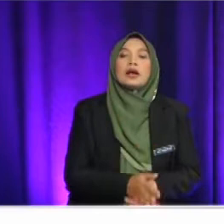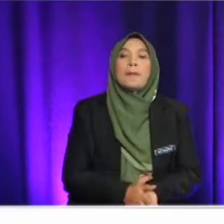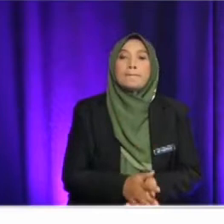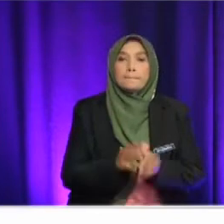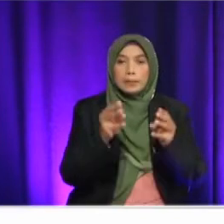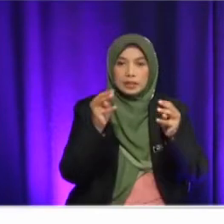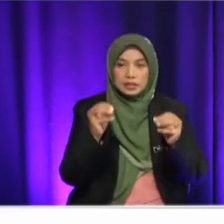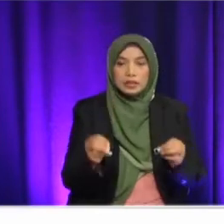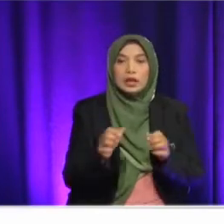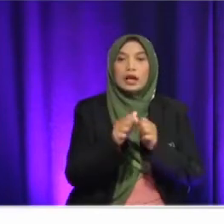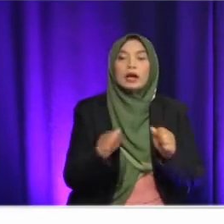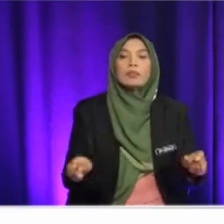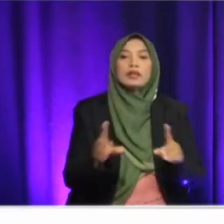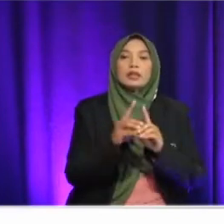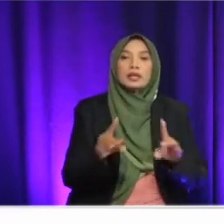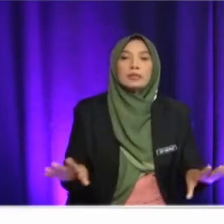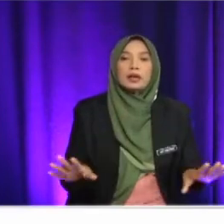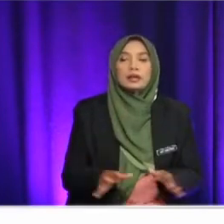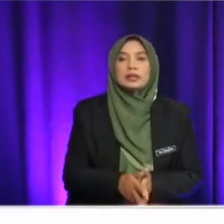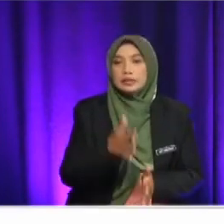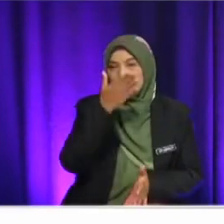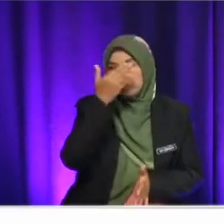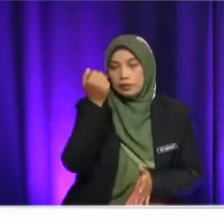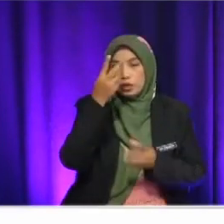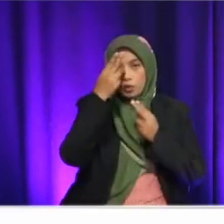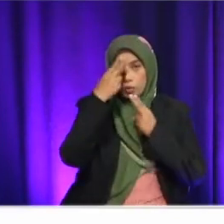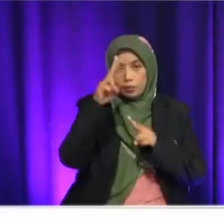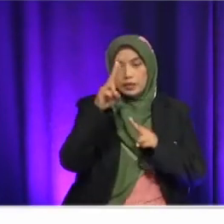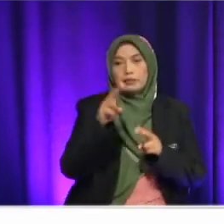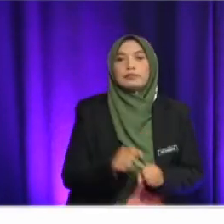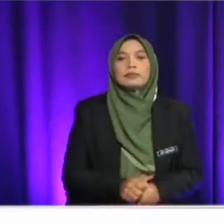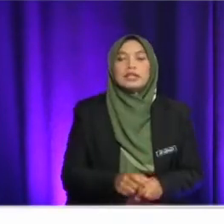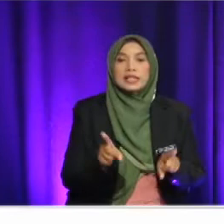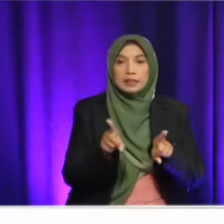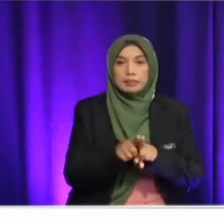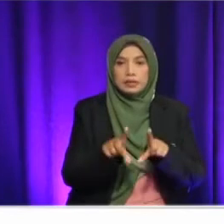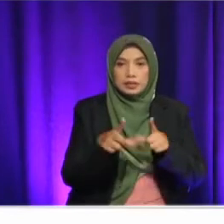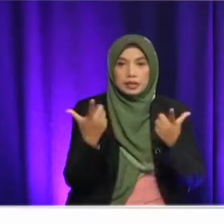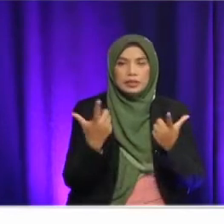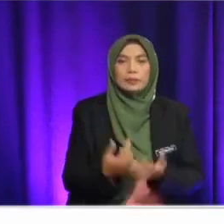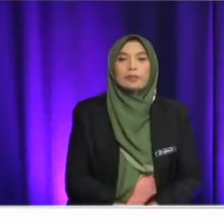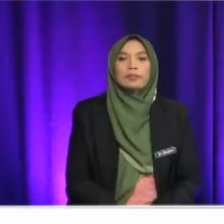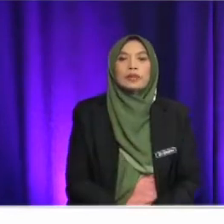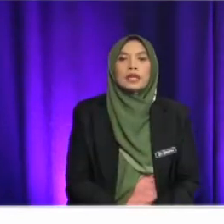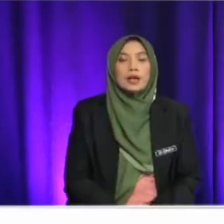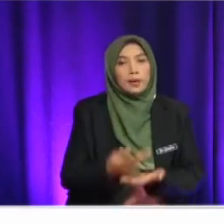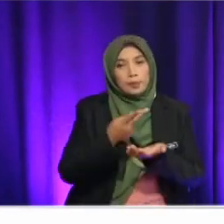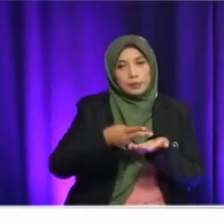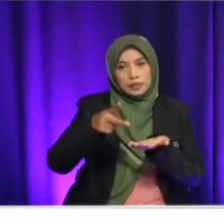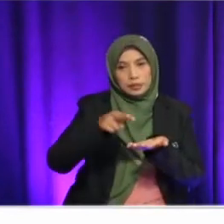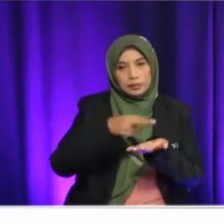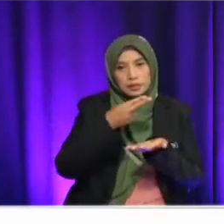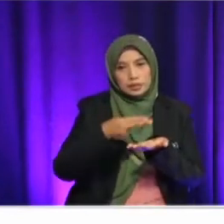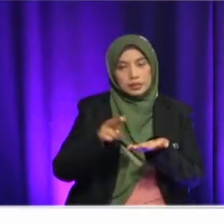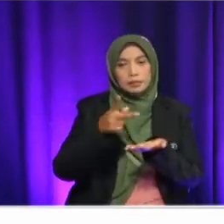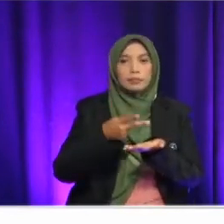kerana saling menghormati antara satu sama lain. sudah terang lagi bersuluh, pihak kerajaan